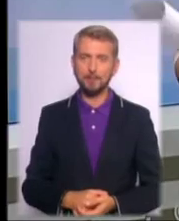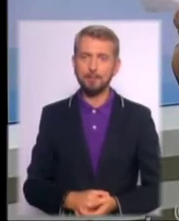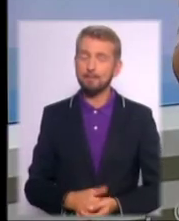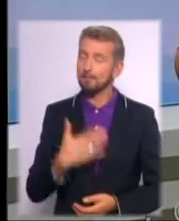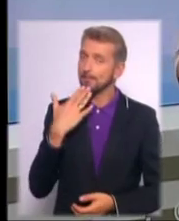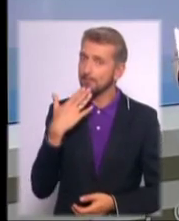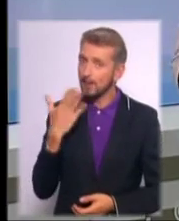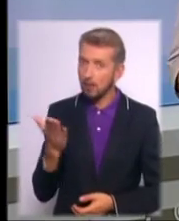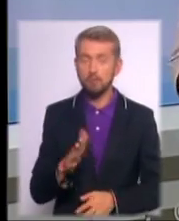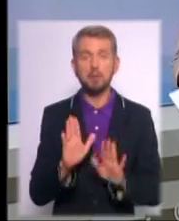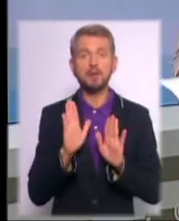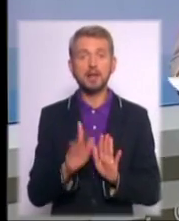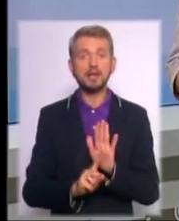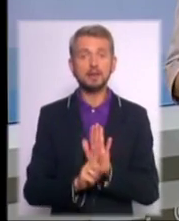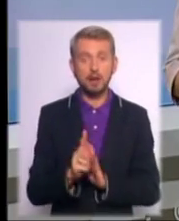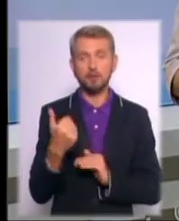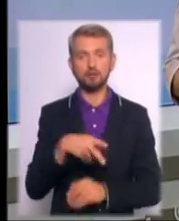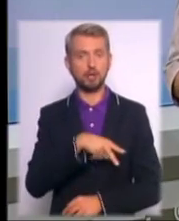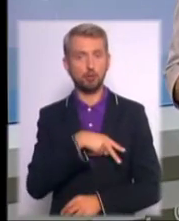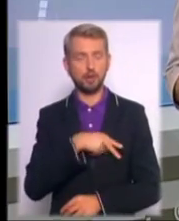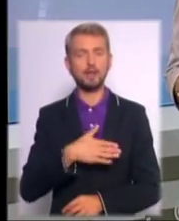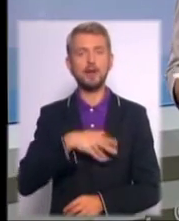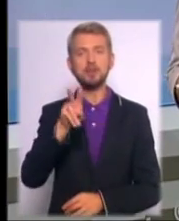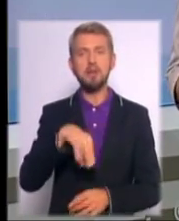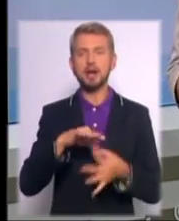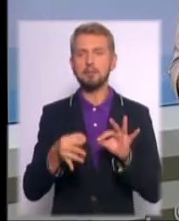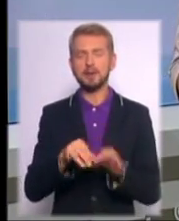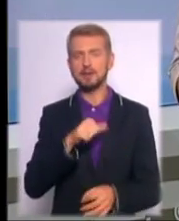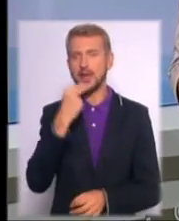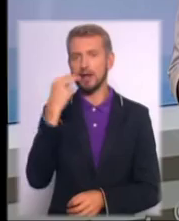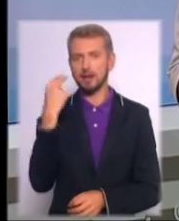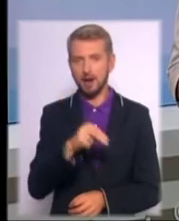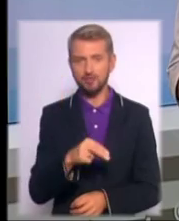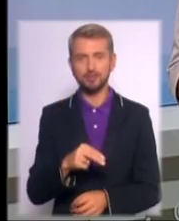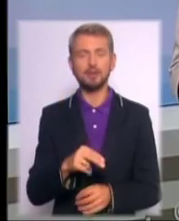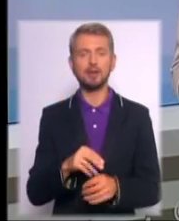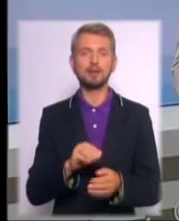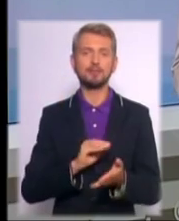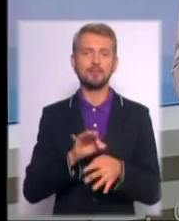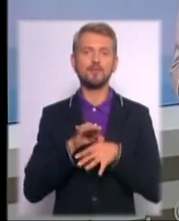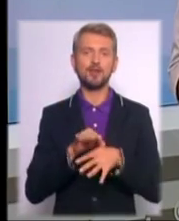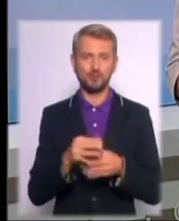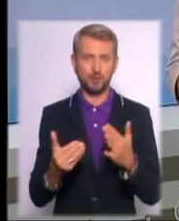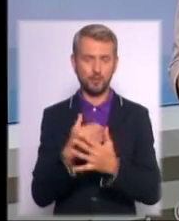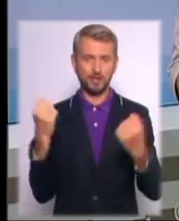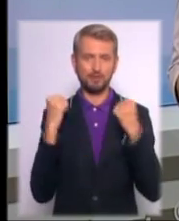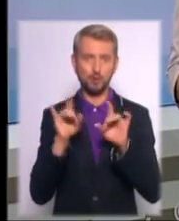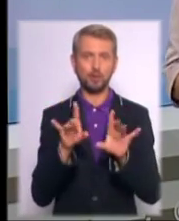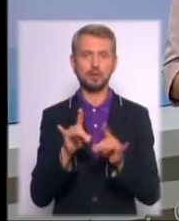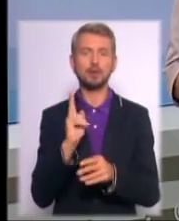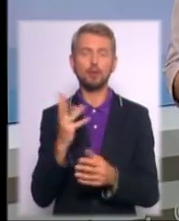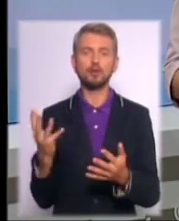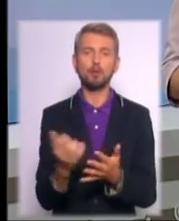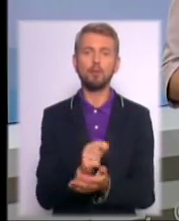Дякуємо, Лейлі. Тільки старт, а вже й нагорода. Наші паралімпійці таки найкраще. Євгенія Золотоверха розповість, хто здобув для України першу